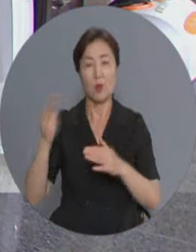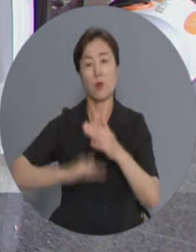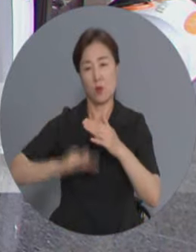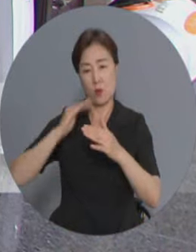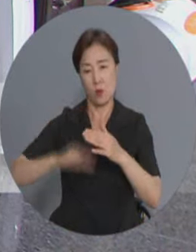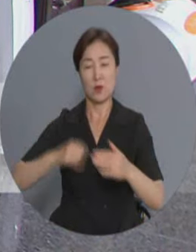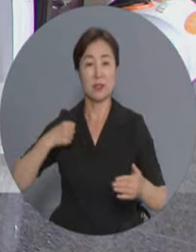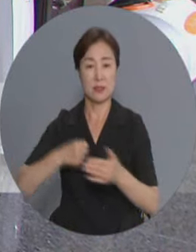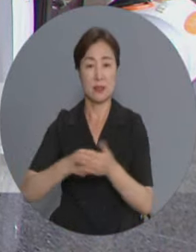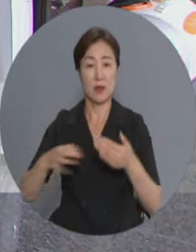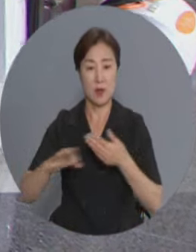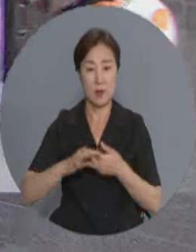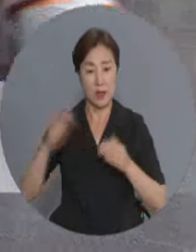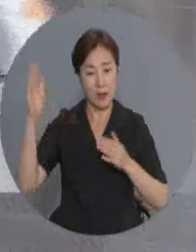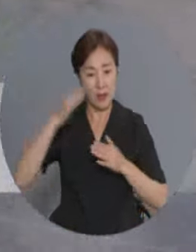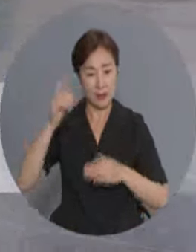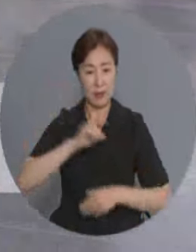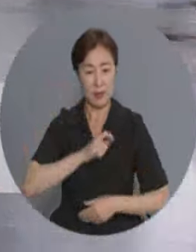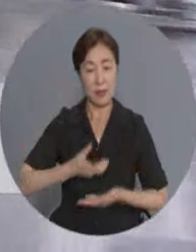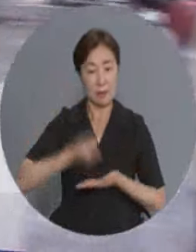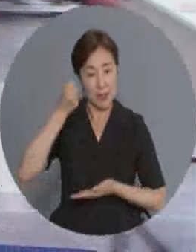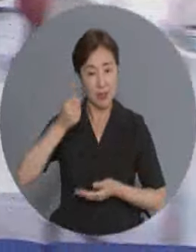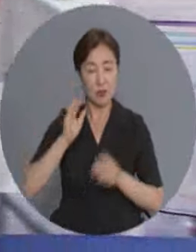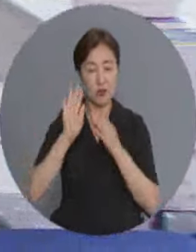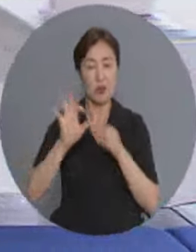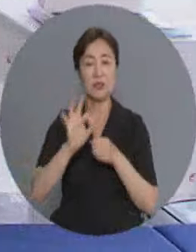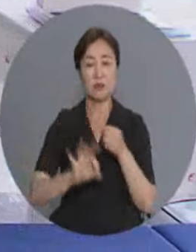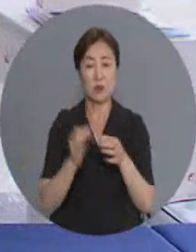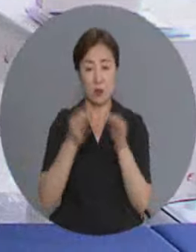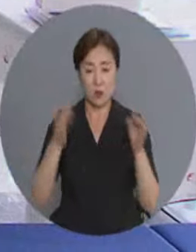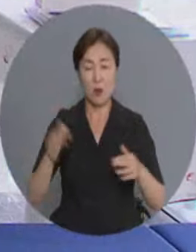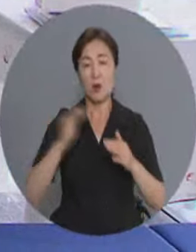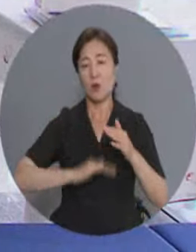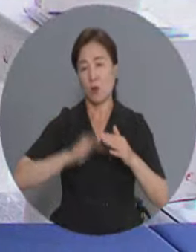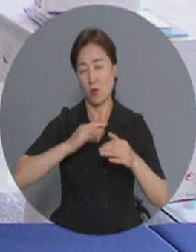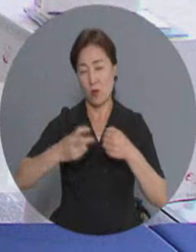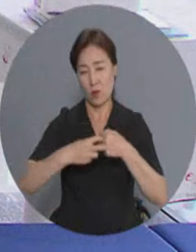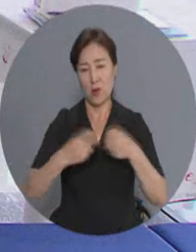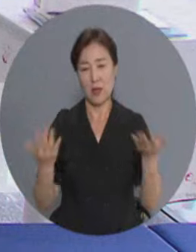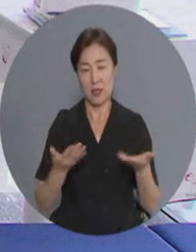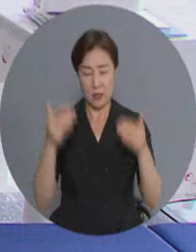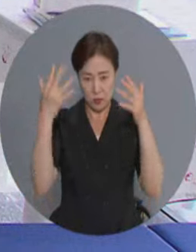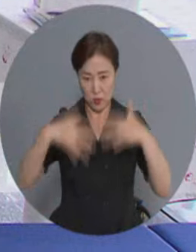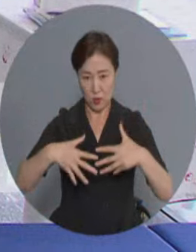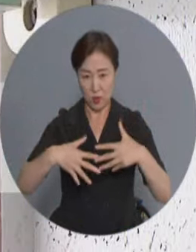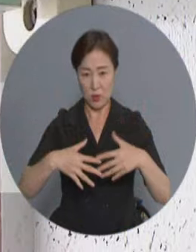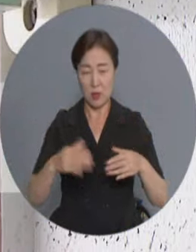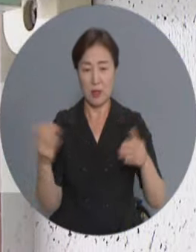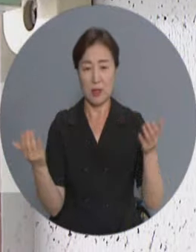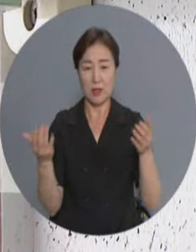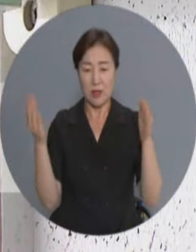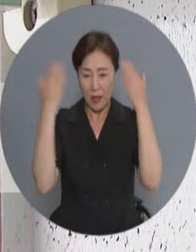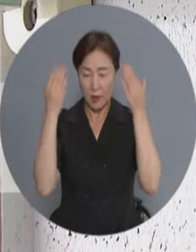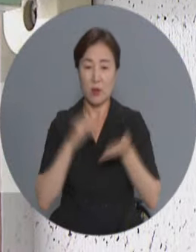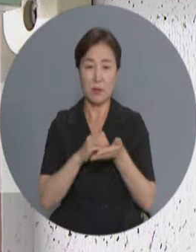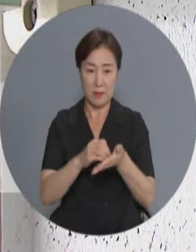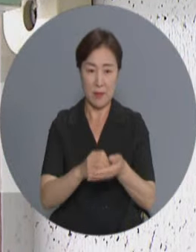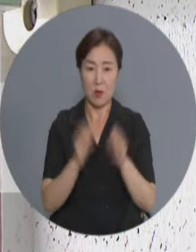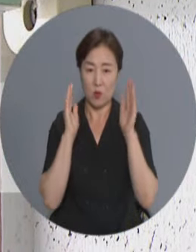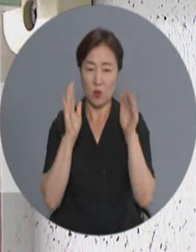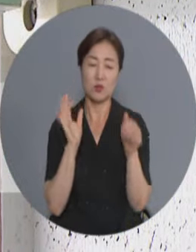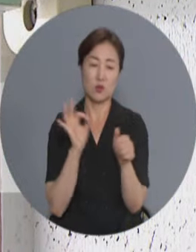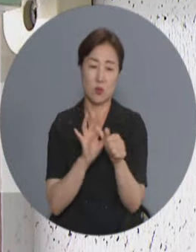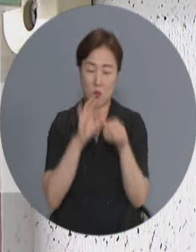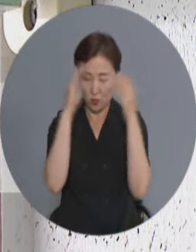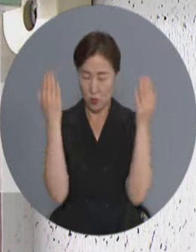학생은 의사 면허 취득 후 10년 동안 공공보건의료기관에 복무하는 것을 조건으로 입학금과 수업료를 지원받는